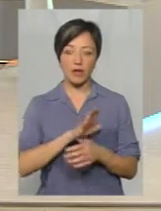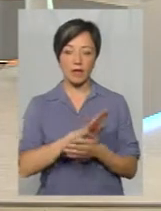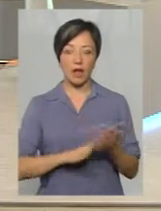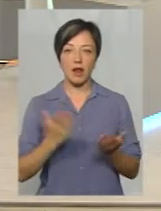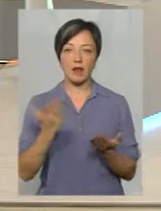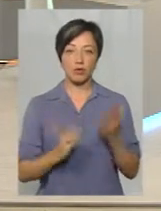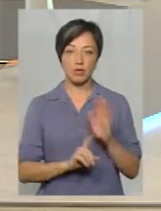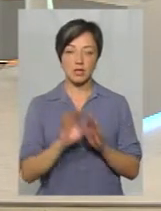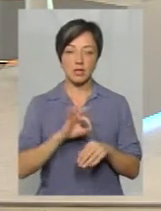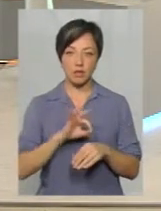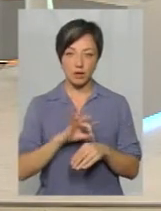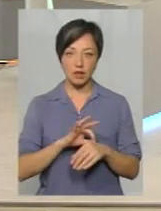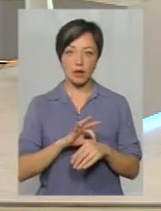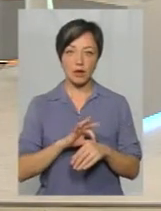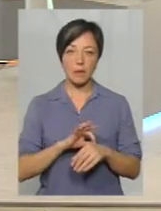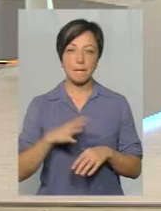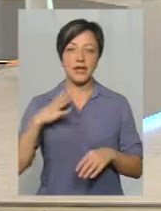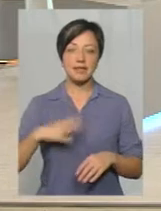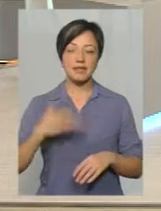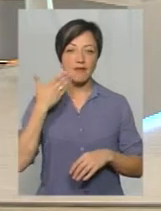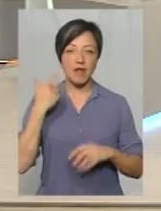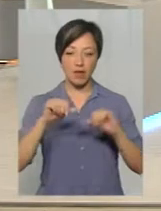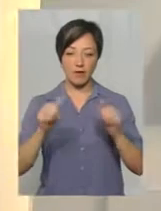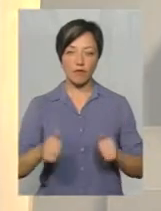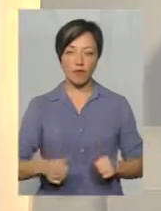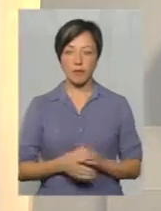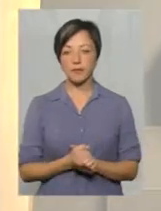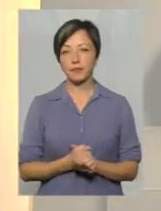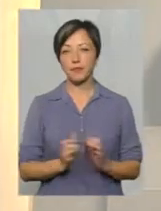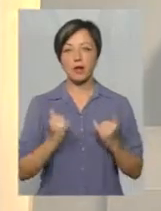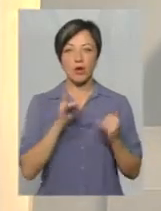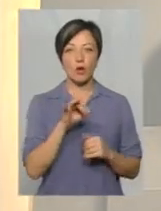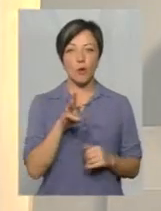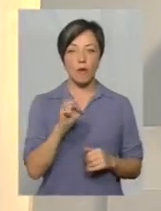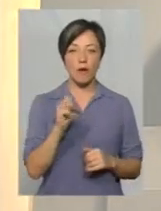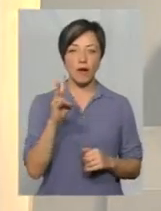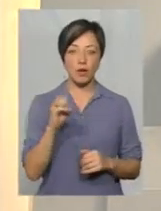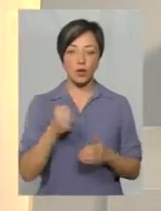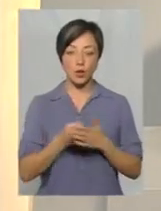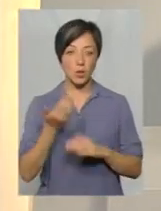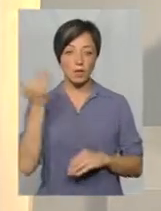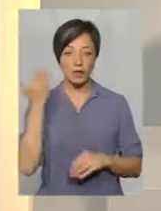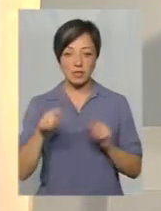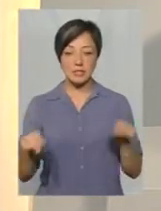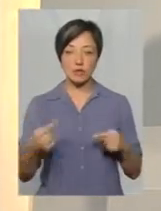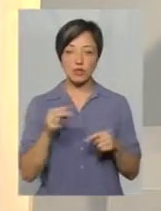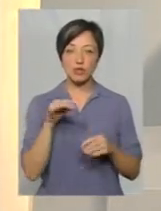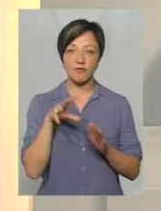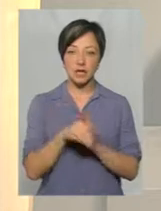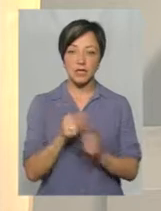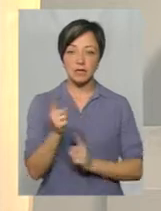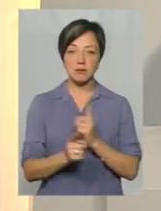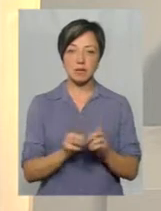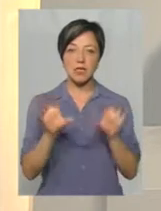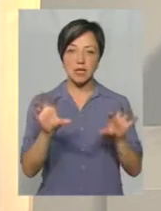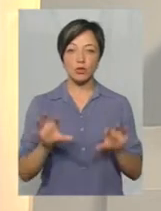вже захворіє, то перенесе в легкі форми. Пане Романе, донедавна, принаймні от до створення чи внесення змін до статуту